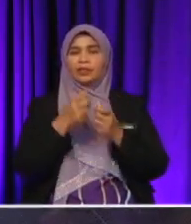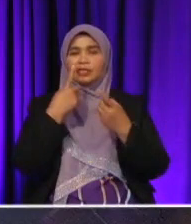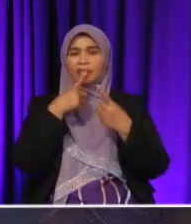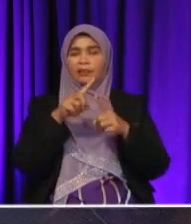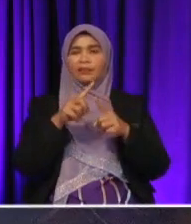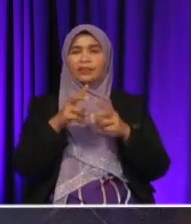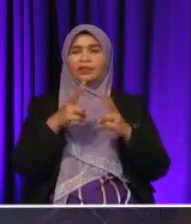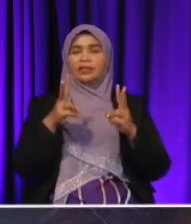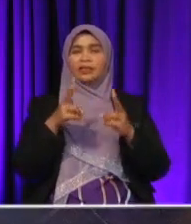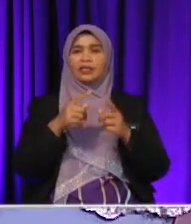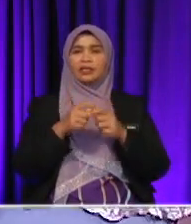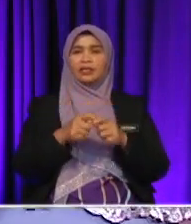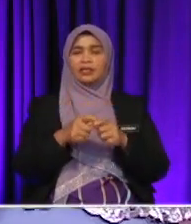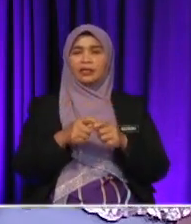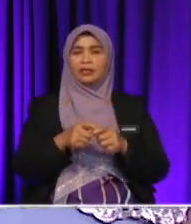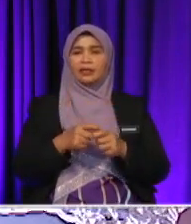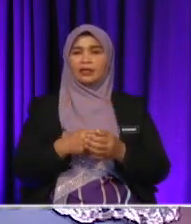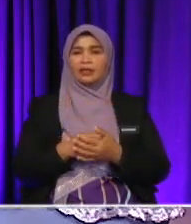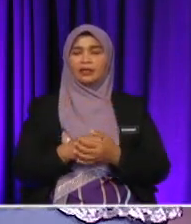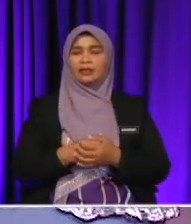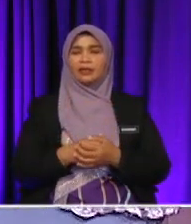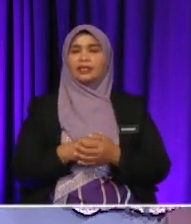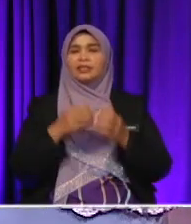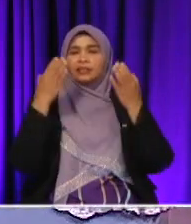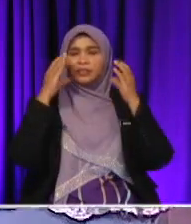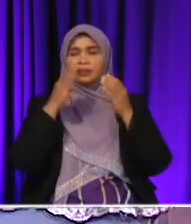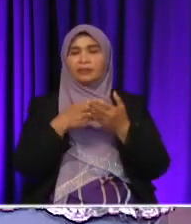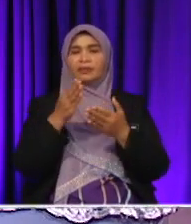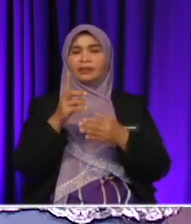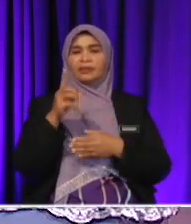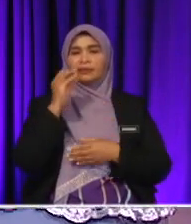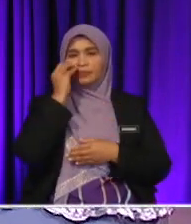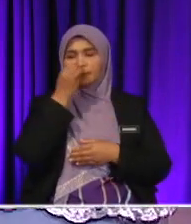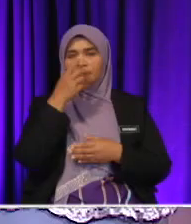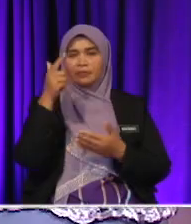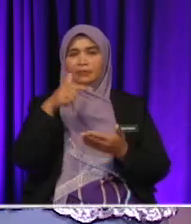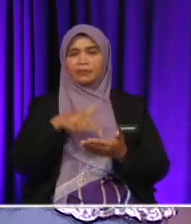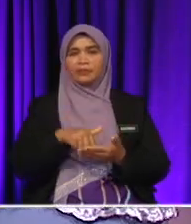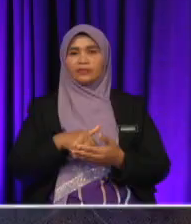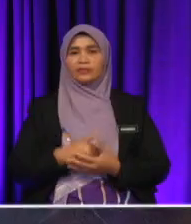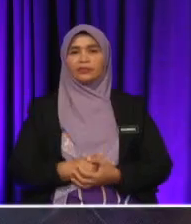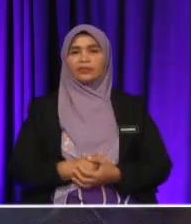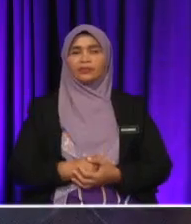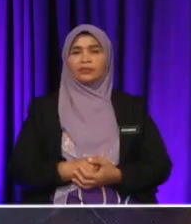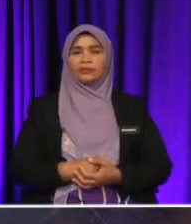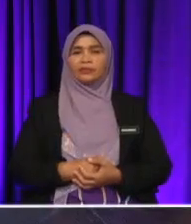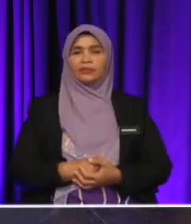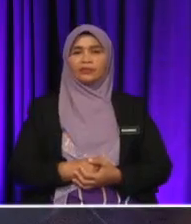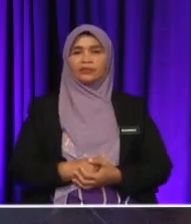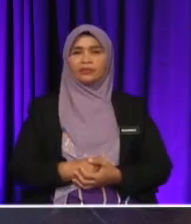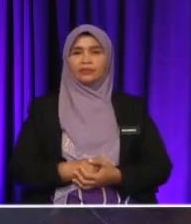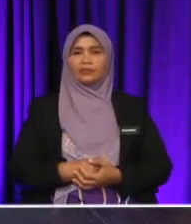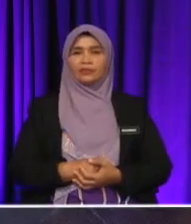sangat tepat itu tadi Cik gudang suka hatinya memberikan satu bunga lagi untuk Infinite tadi